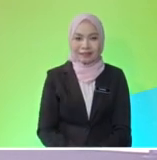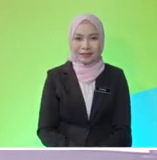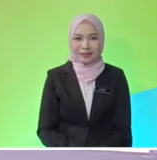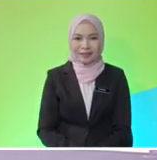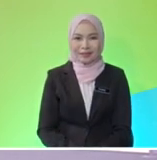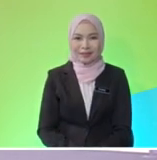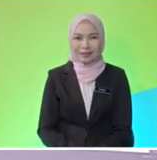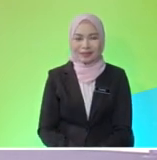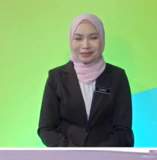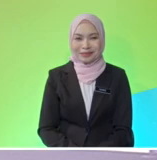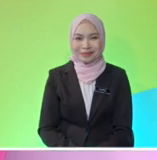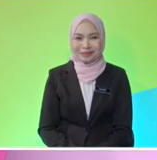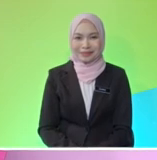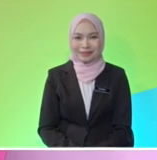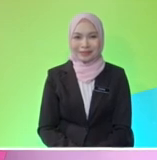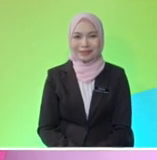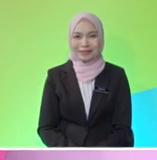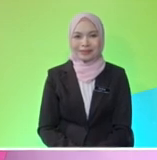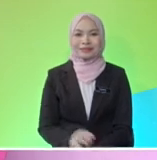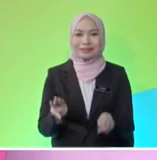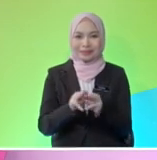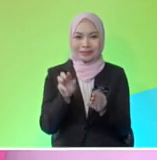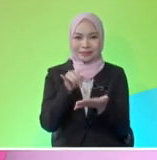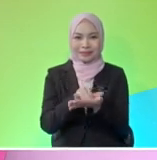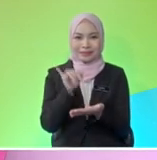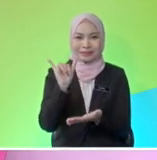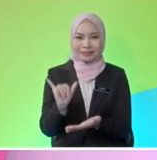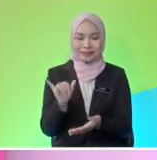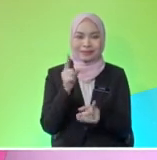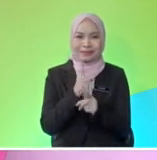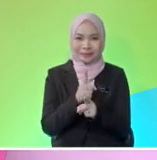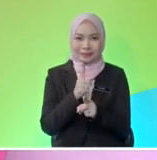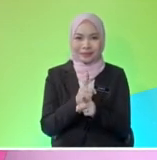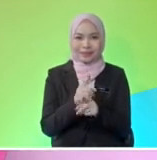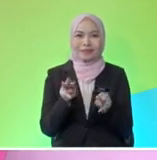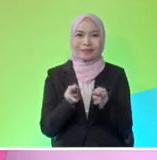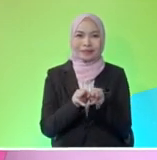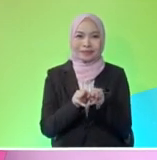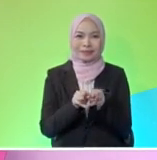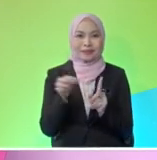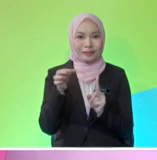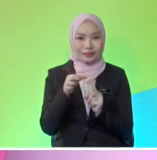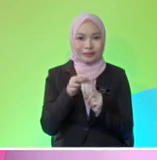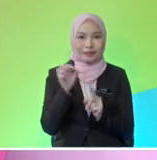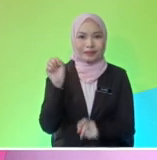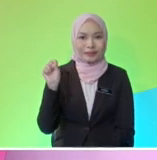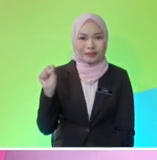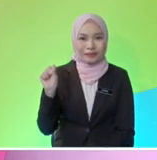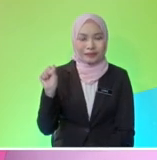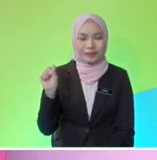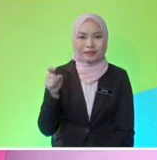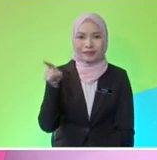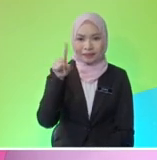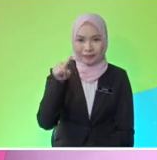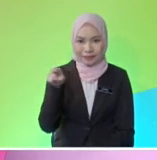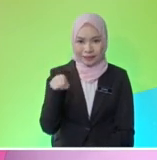Cikgu. Macam tu bentuknya. Dia bukannya buat bulat atas, sambung bulat bawah. Kalau macam ni, cikgu. Macam